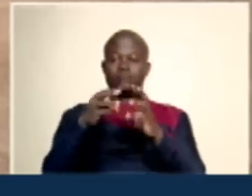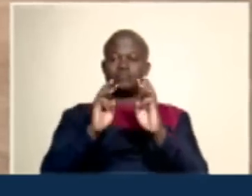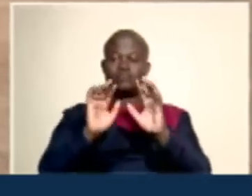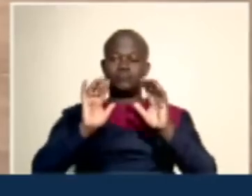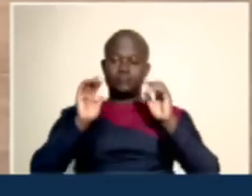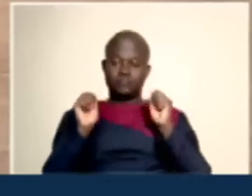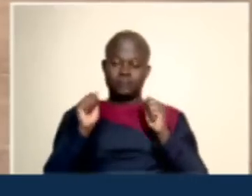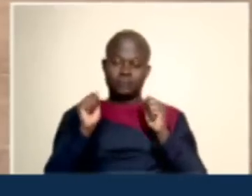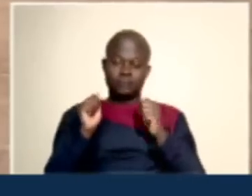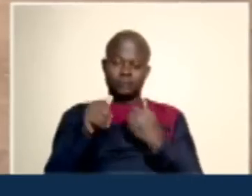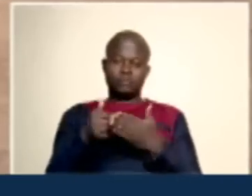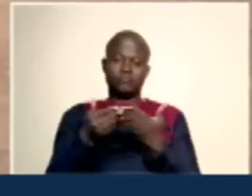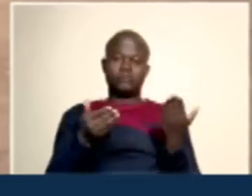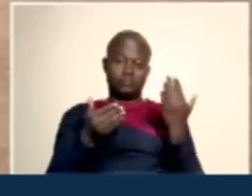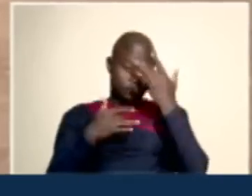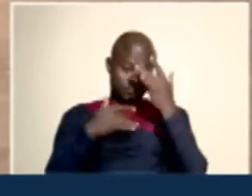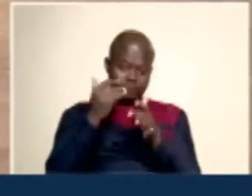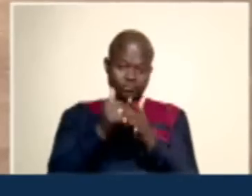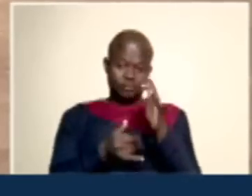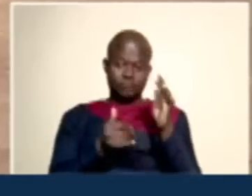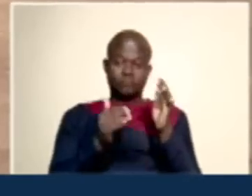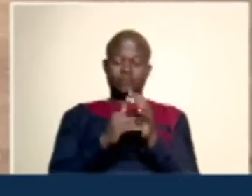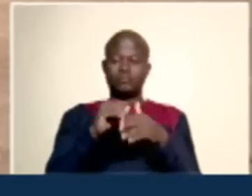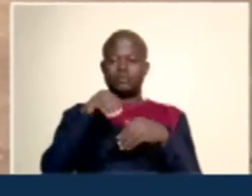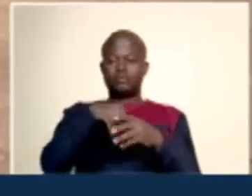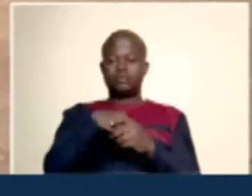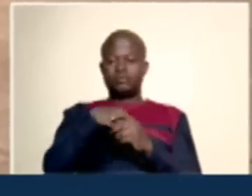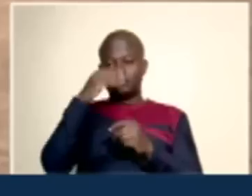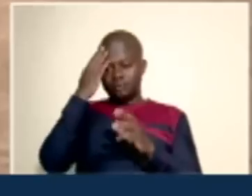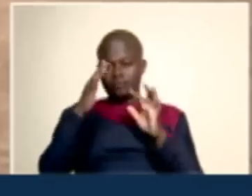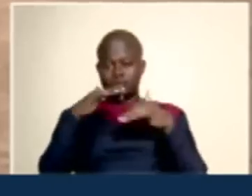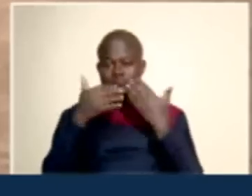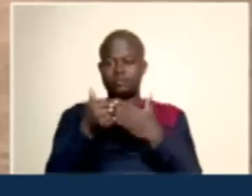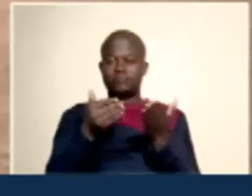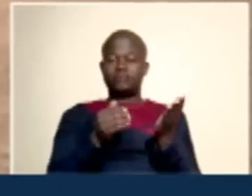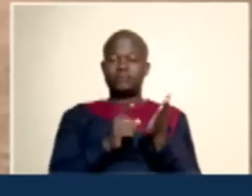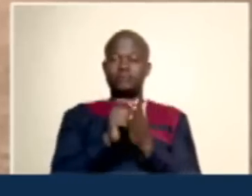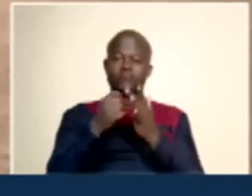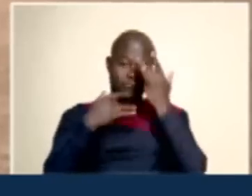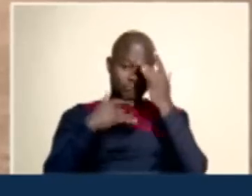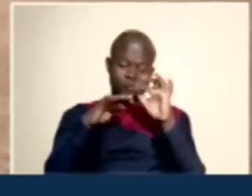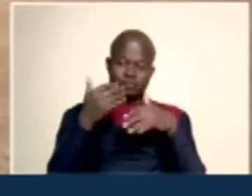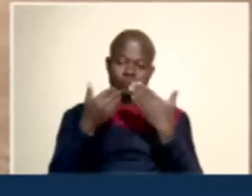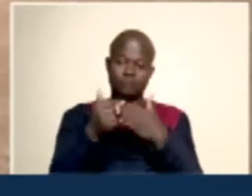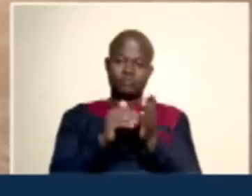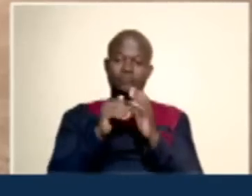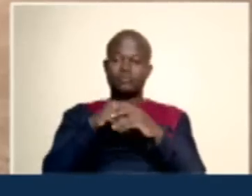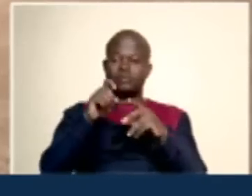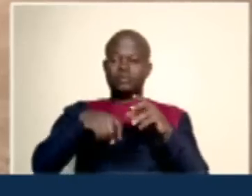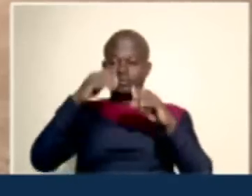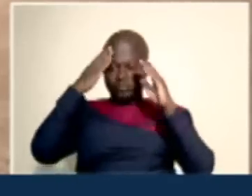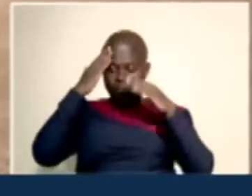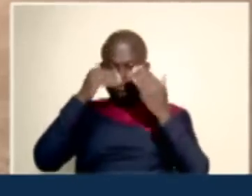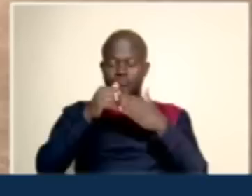kwirinda kwandura virusi itera sida harimo kumenya uburyo virusi itera sida yandura ndetse no kumenya